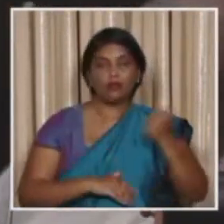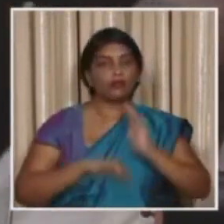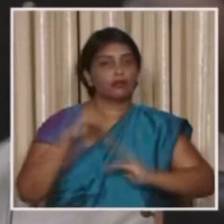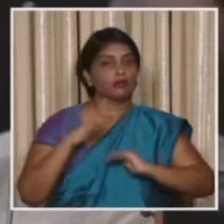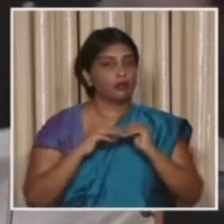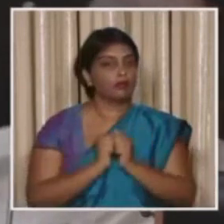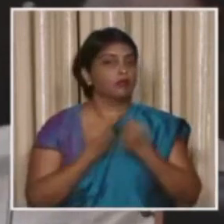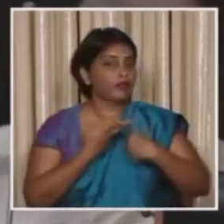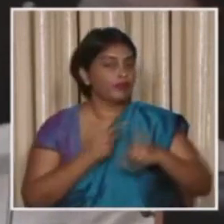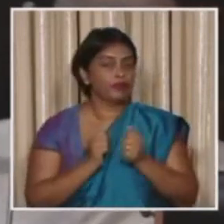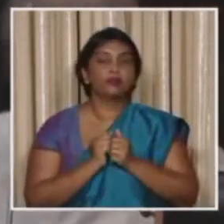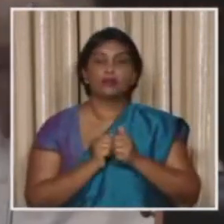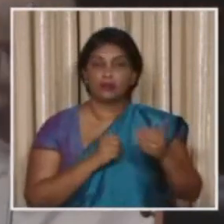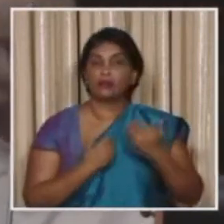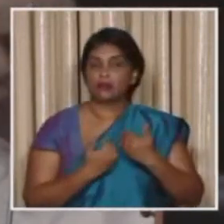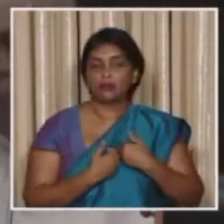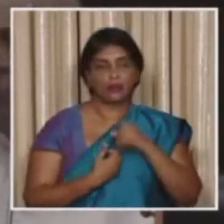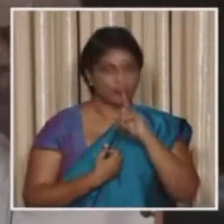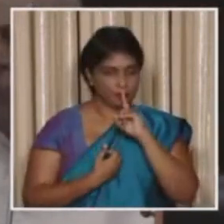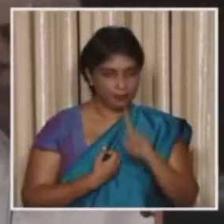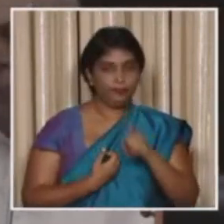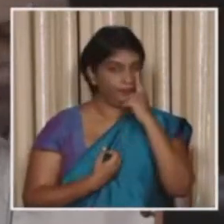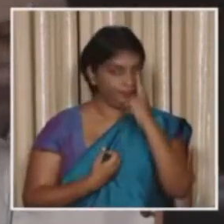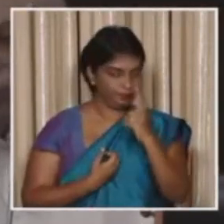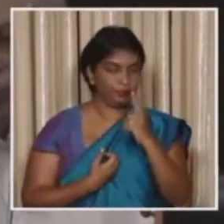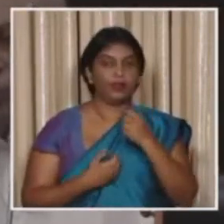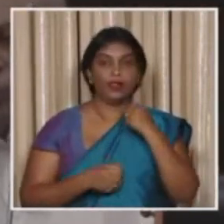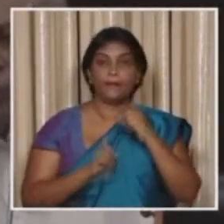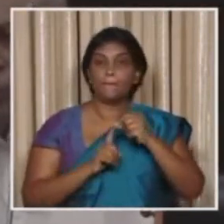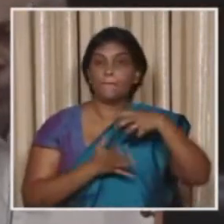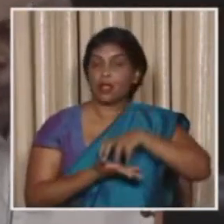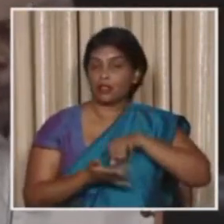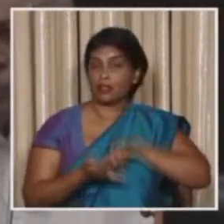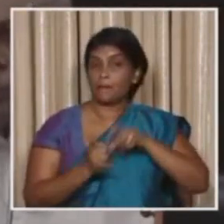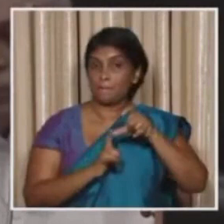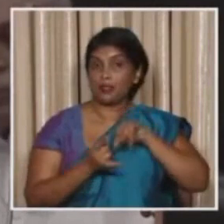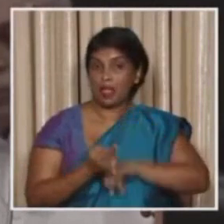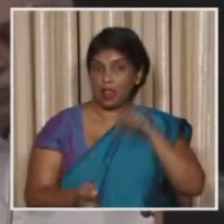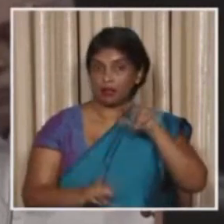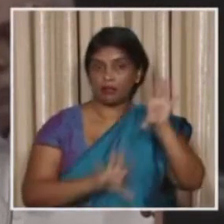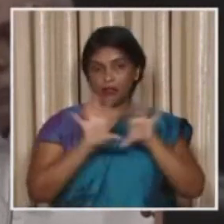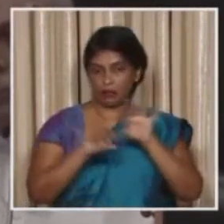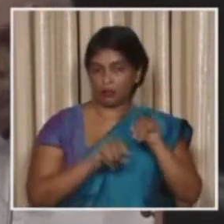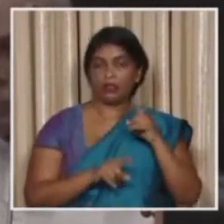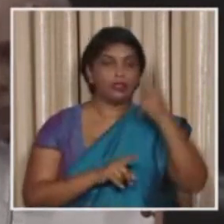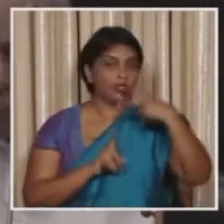ක්‍රියාමාර්ග ගණනාවක් ගැනීමත් මම යෝජනා කරනවා. 1. ප්‍රාදේශීය ලේකම්වරුන්ගේ පත්කිරීම. 2. අධ්‍යාපන